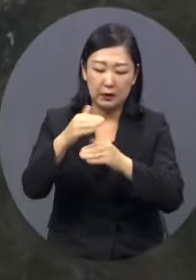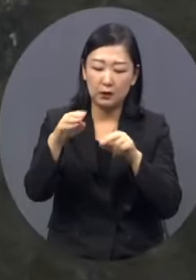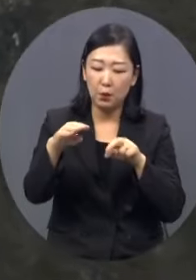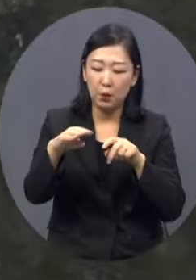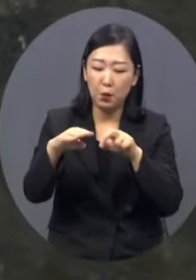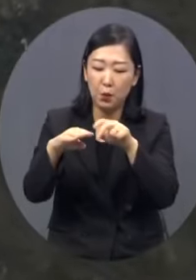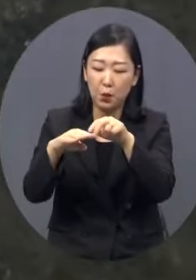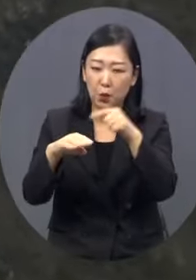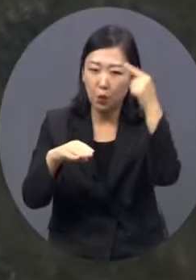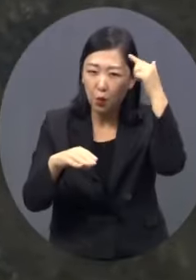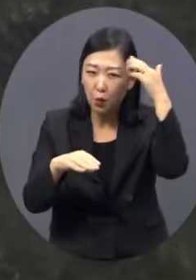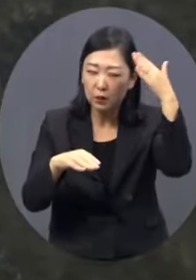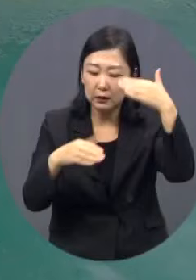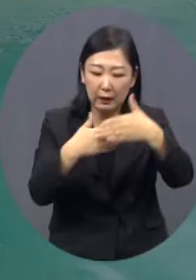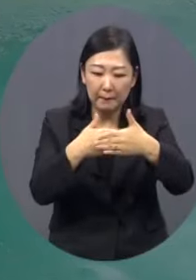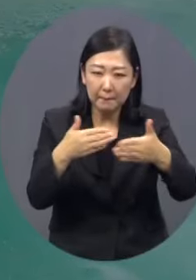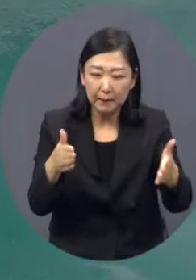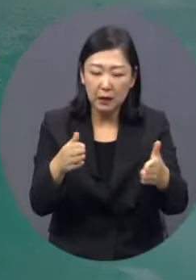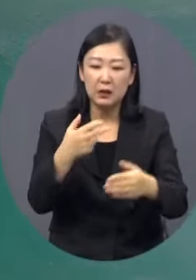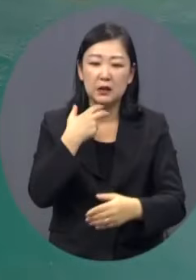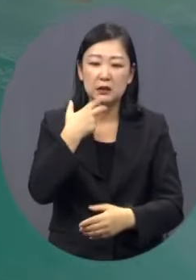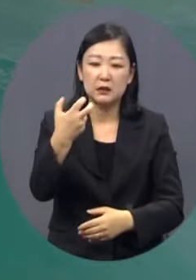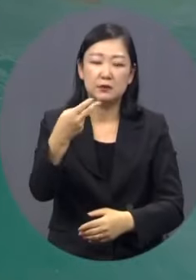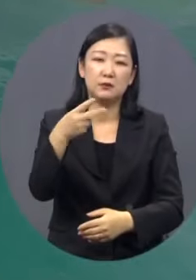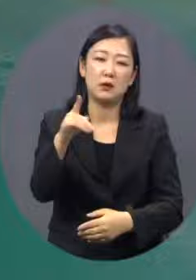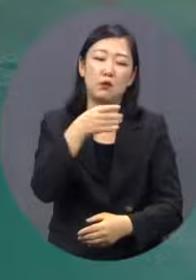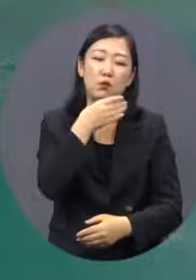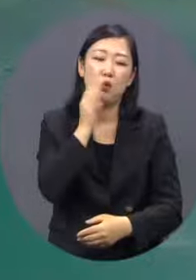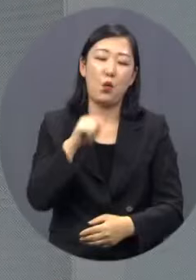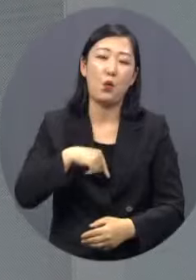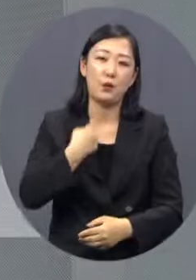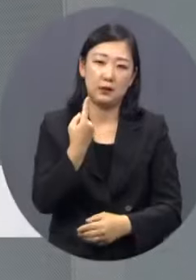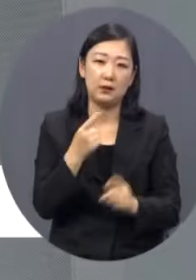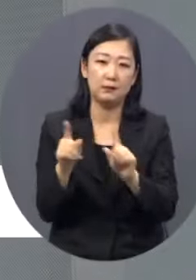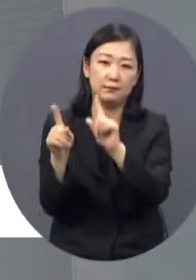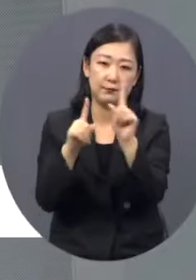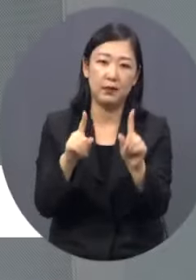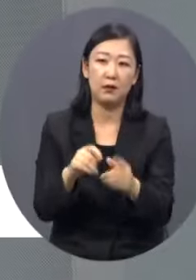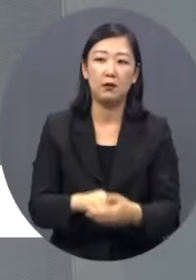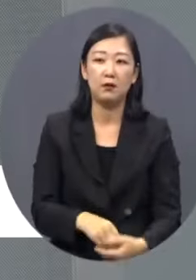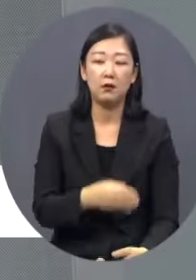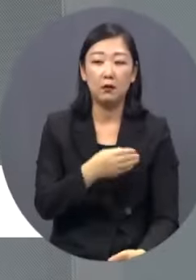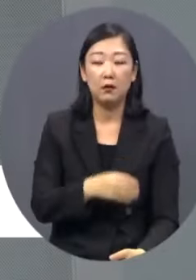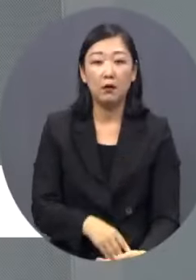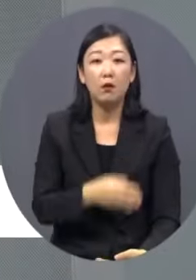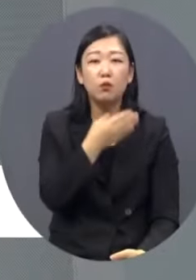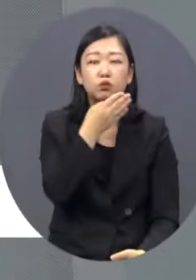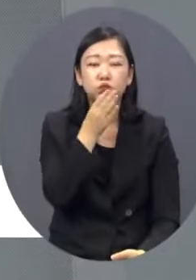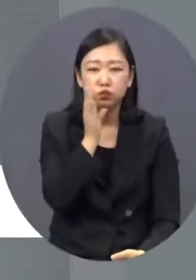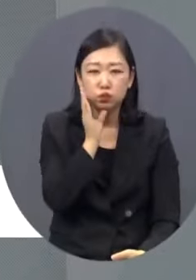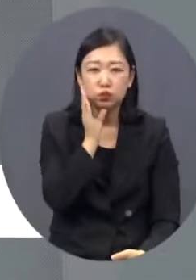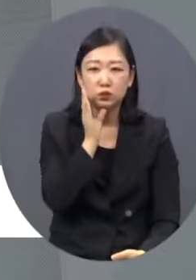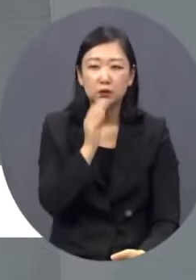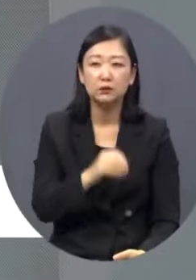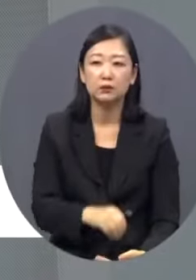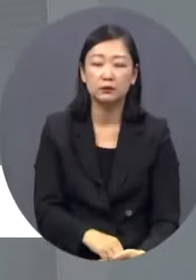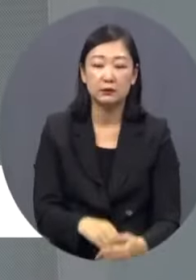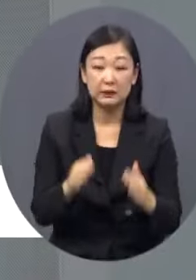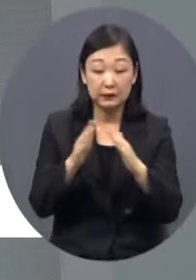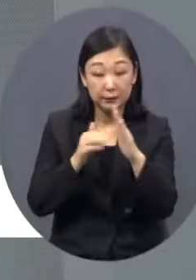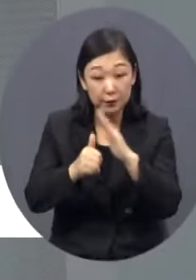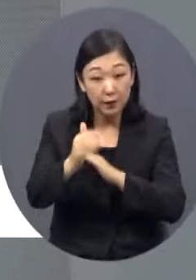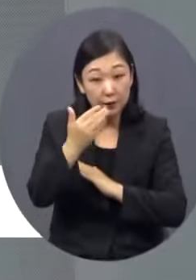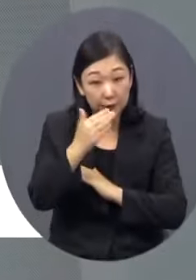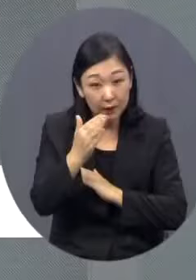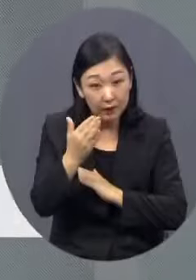올라간 옥탑 방에는 70대 노인이 혼자 살고 있습니다 어르신 좀도 될까요 동사무소에서 왔어요